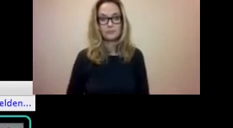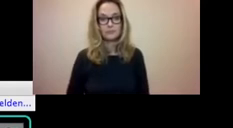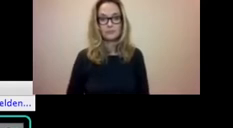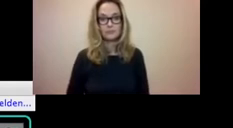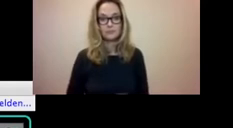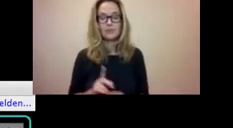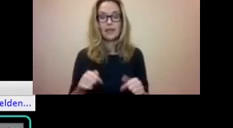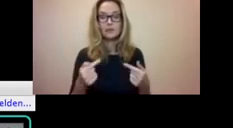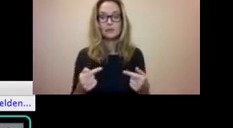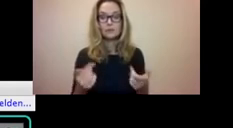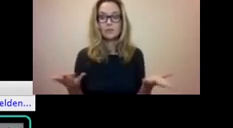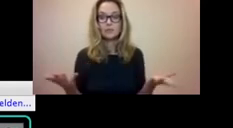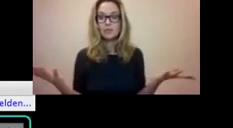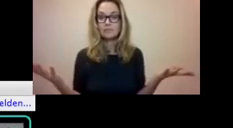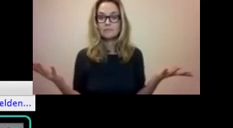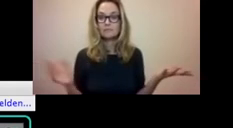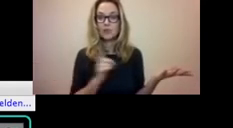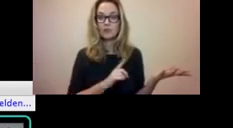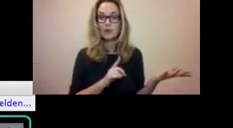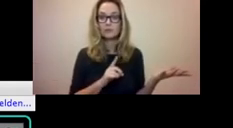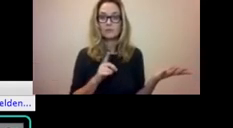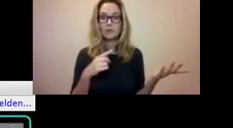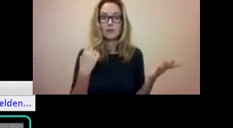En toen was ik gewoon afgedraaid.